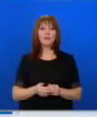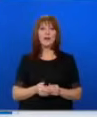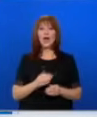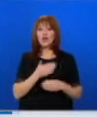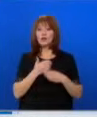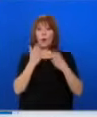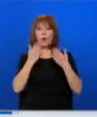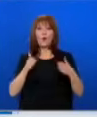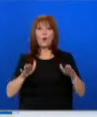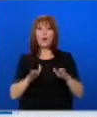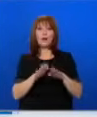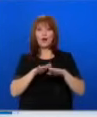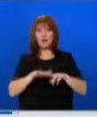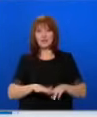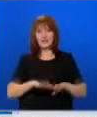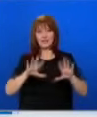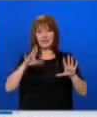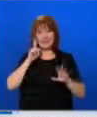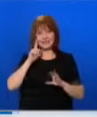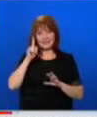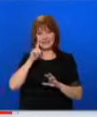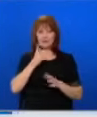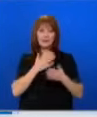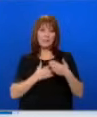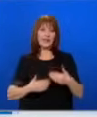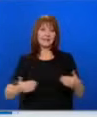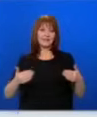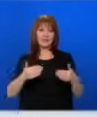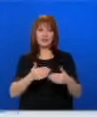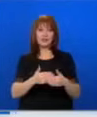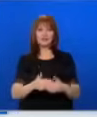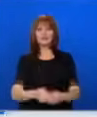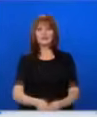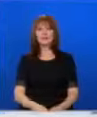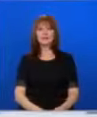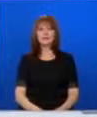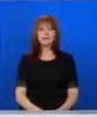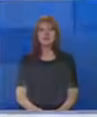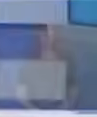А до Коледа остават само 10 дни. Така се разделяме. Спокойна вечер.